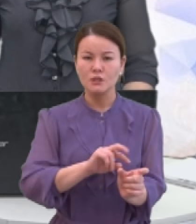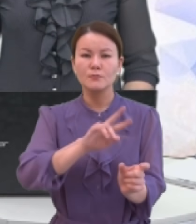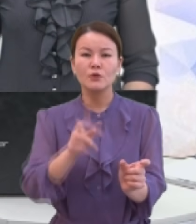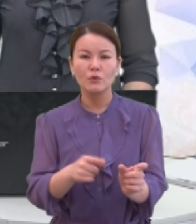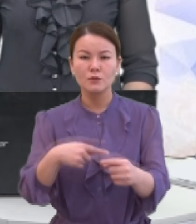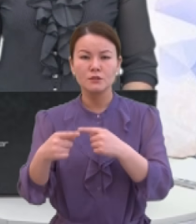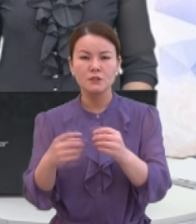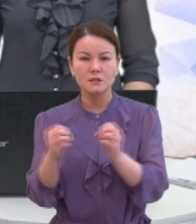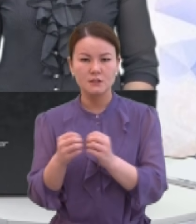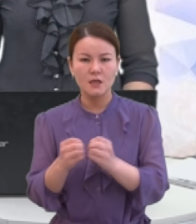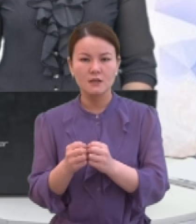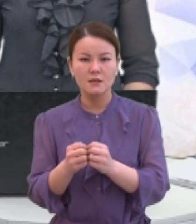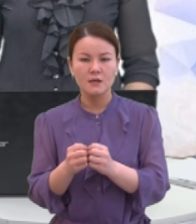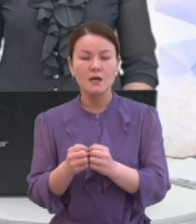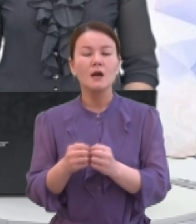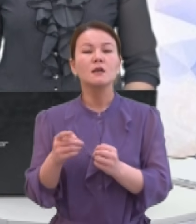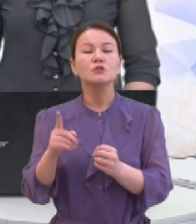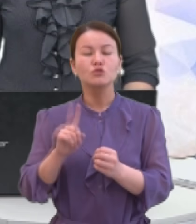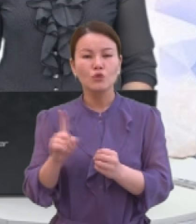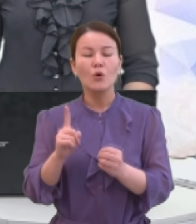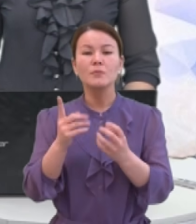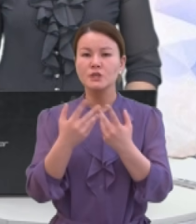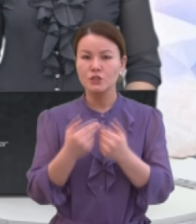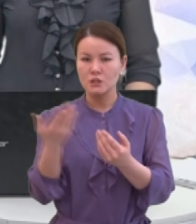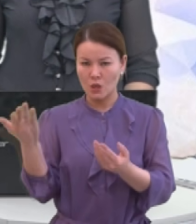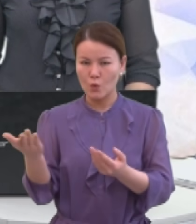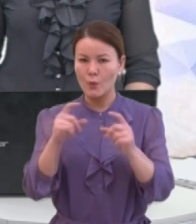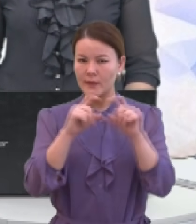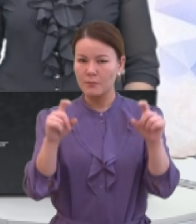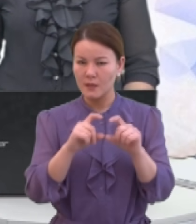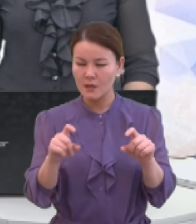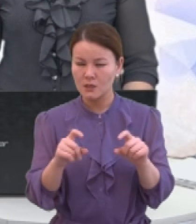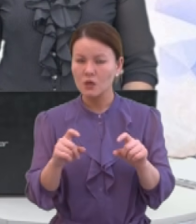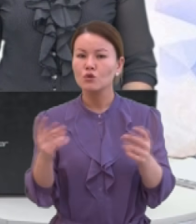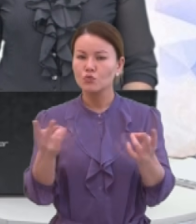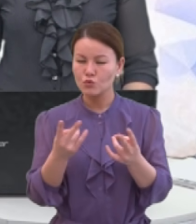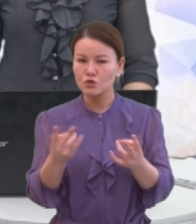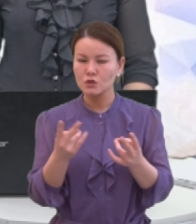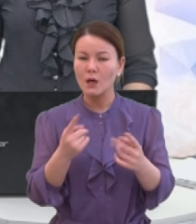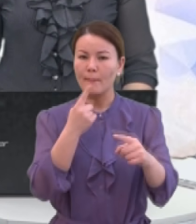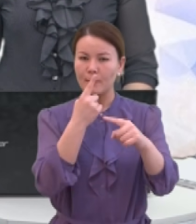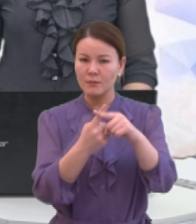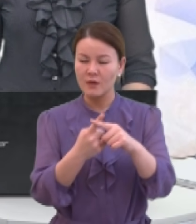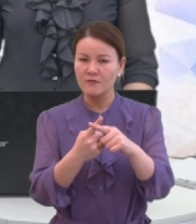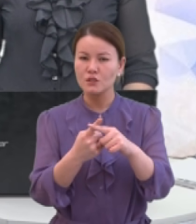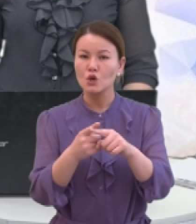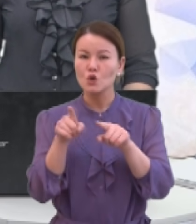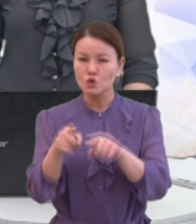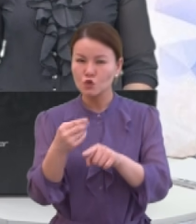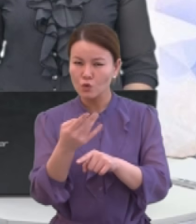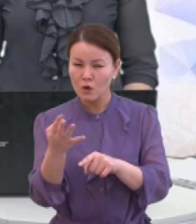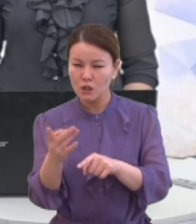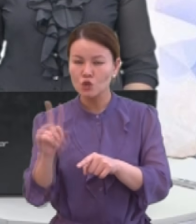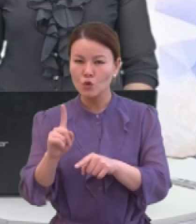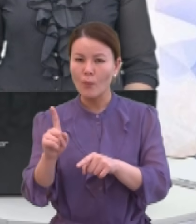для того чтобы решить такой пример сначала нужно прибавить столько чтобы